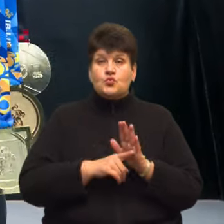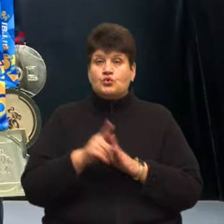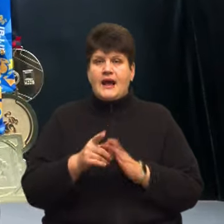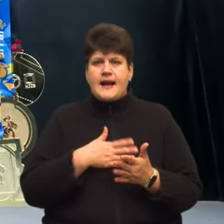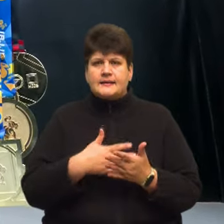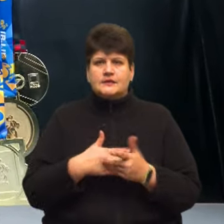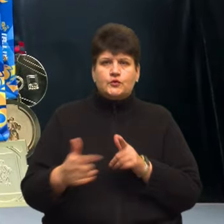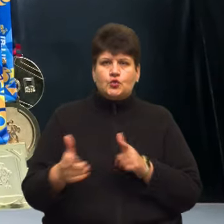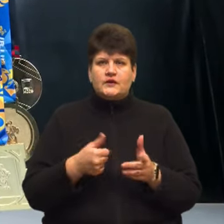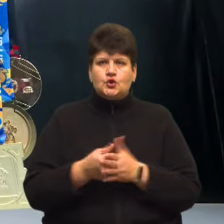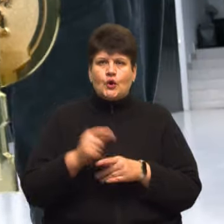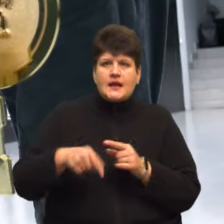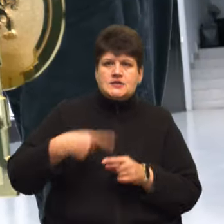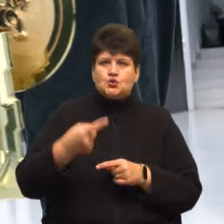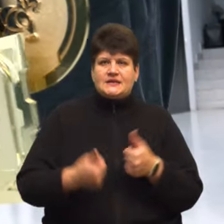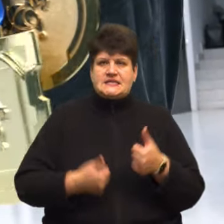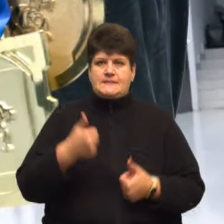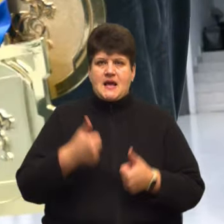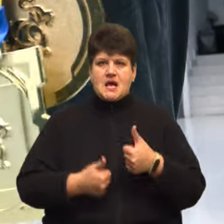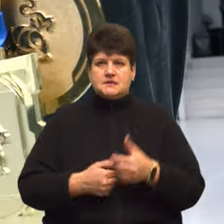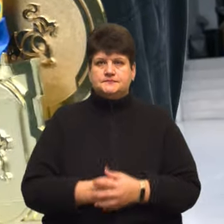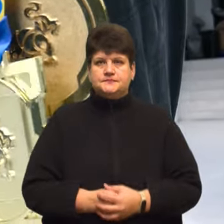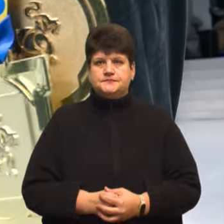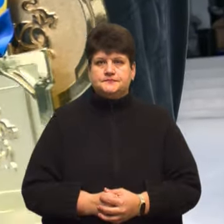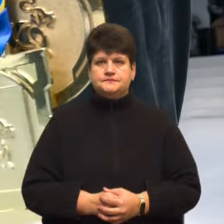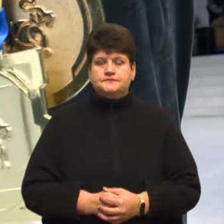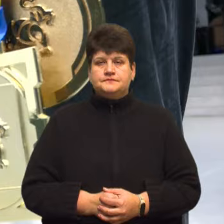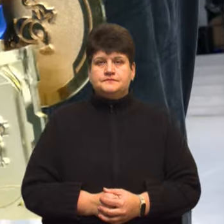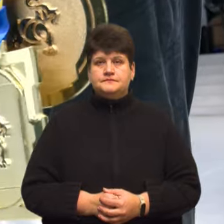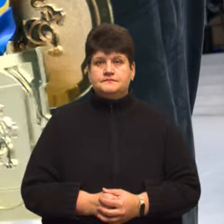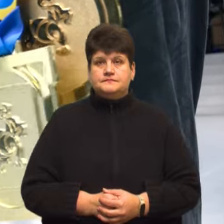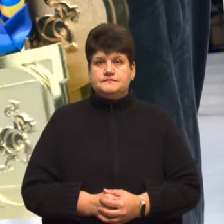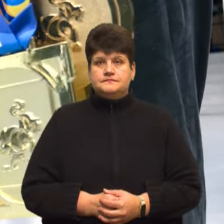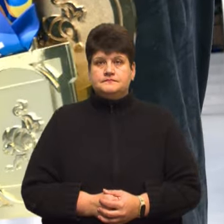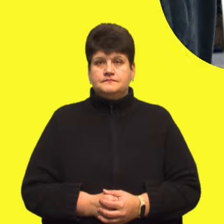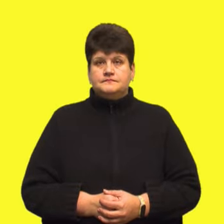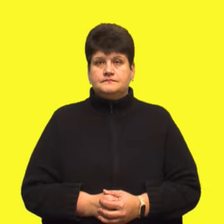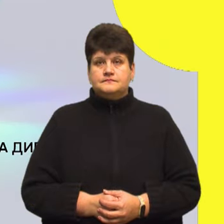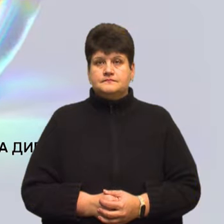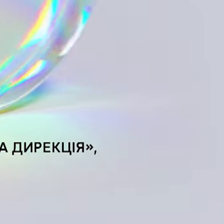готуватися до наступних змагань Оксана Максимлюк Оксана галіяш суспільні новини